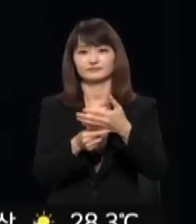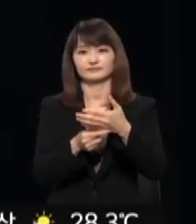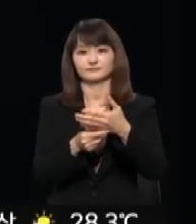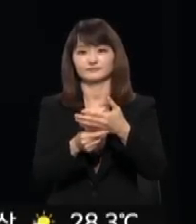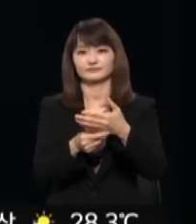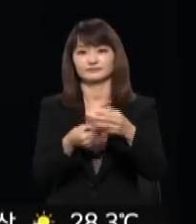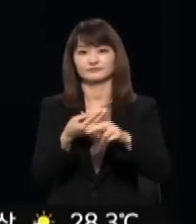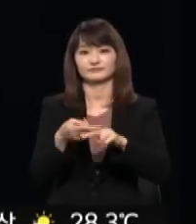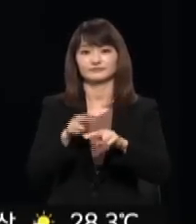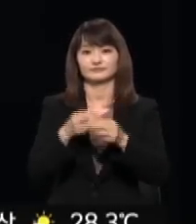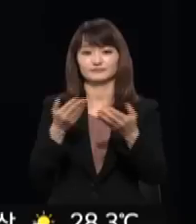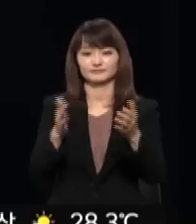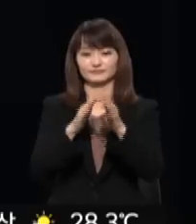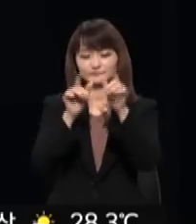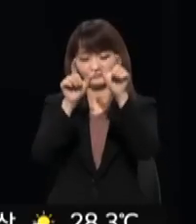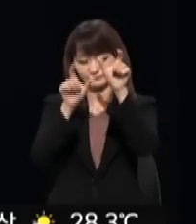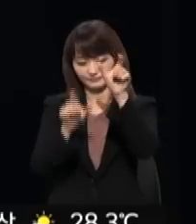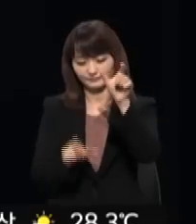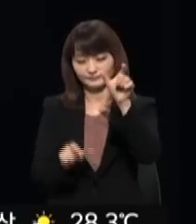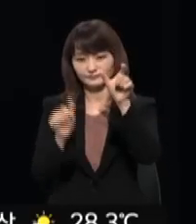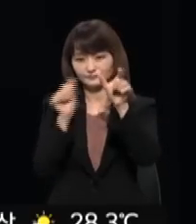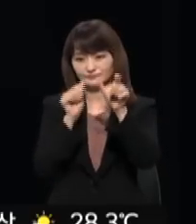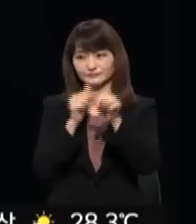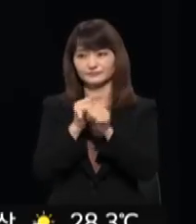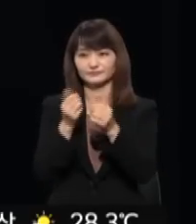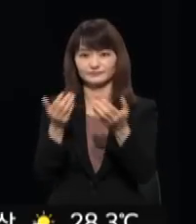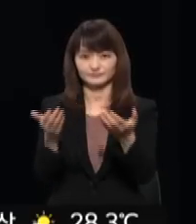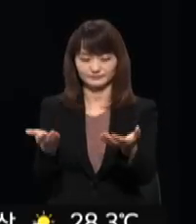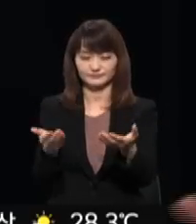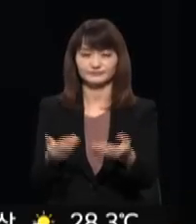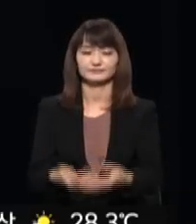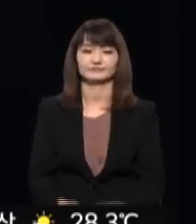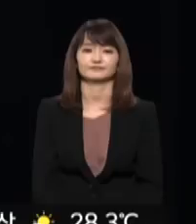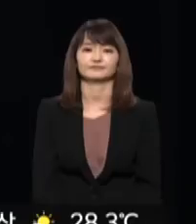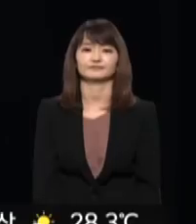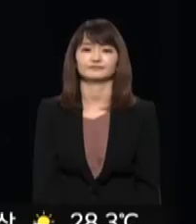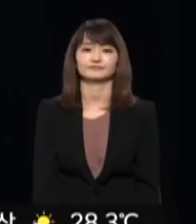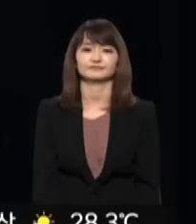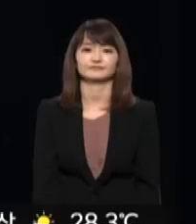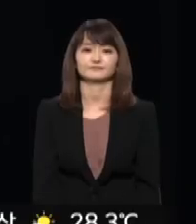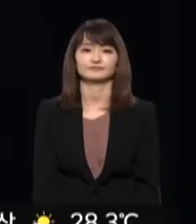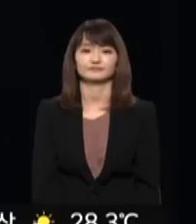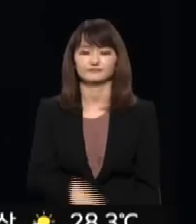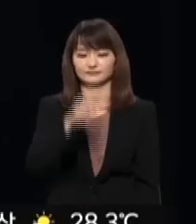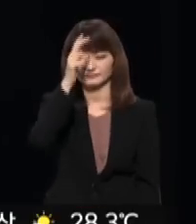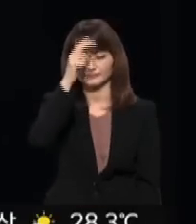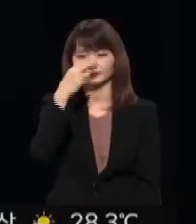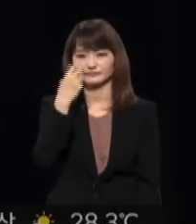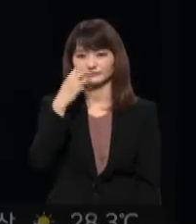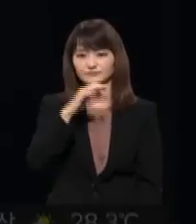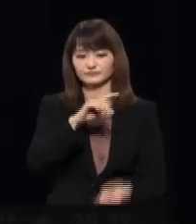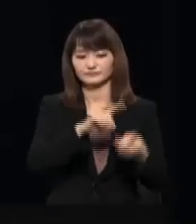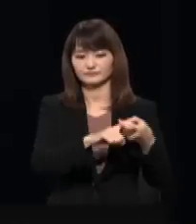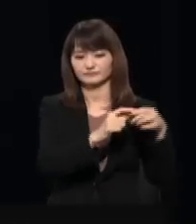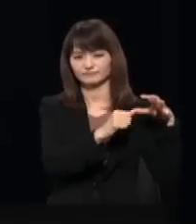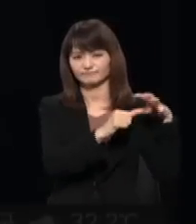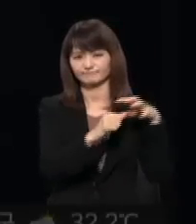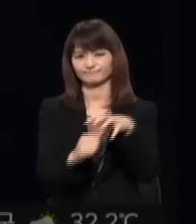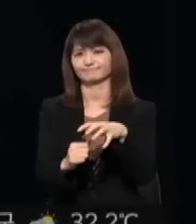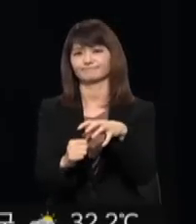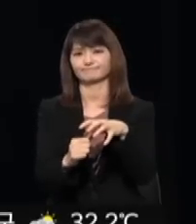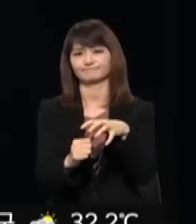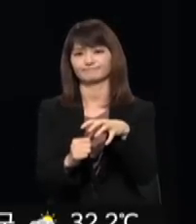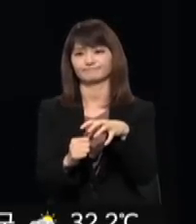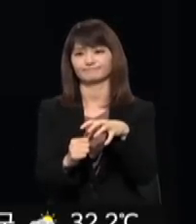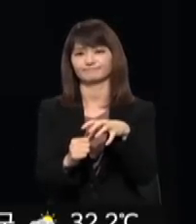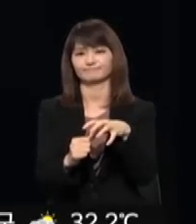줄 수 있는 댓글들 소개하는 시간이 있어서요 좀 얘기를 해보도록 하겠습니다 먼저 경찰 수사에 윤핵관이 압력을 행사한다는